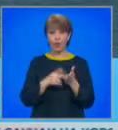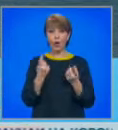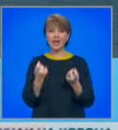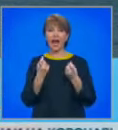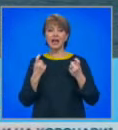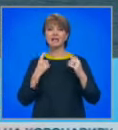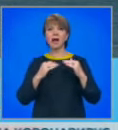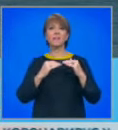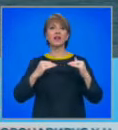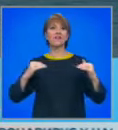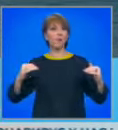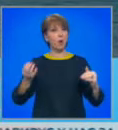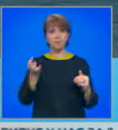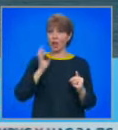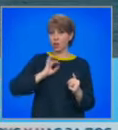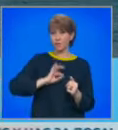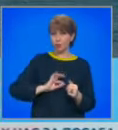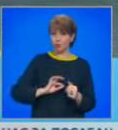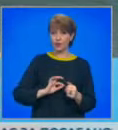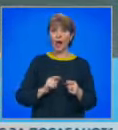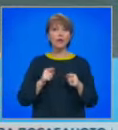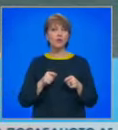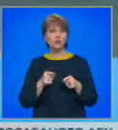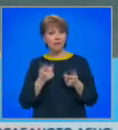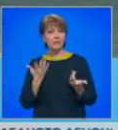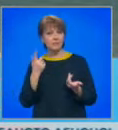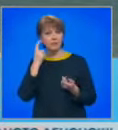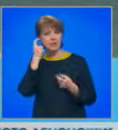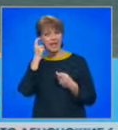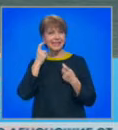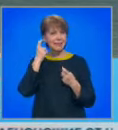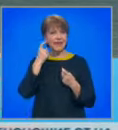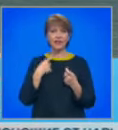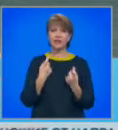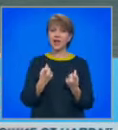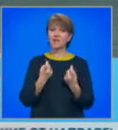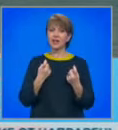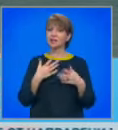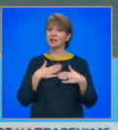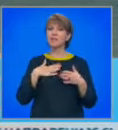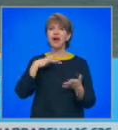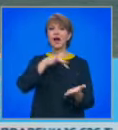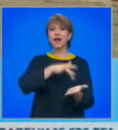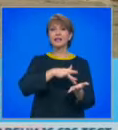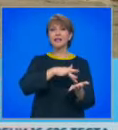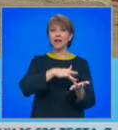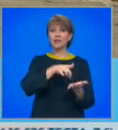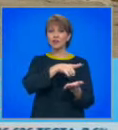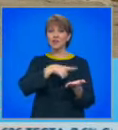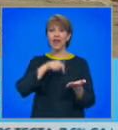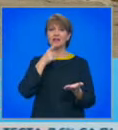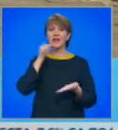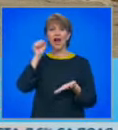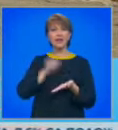получи. И тук имаш още от август се появиха съмнения, че и в Гърция имало центрове, в които